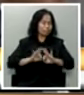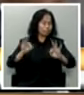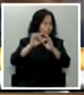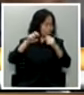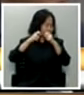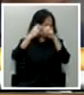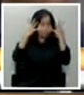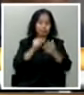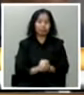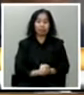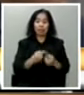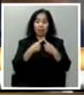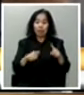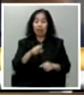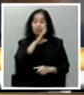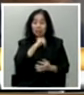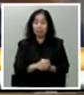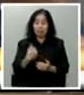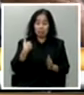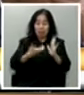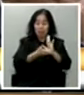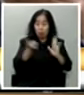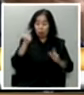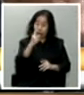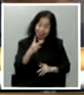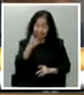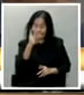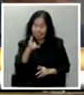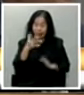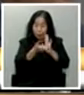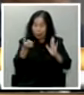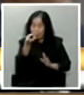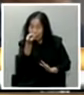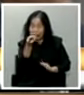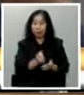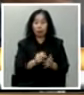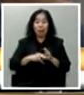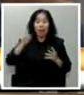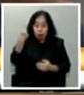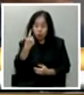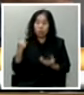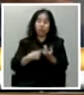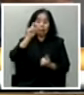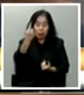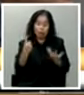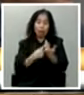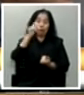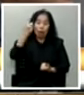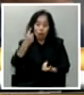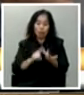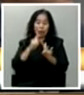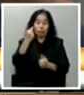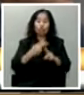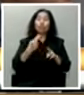ามได้แต่ถ้าเราจะใช้เสียง1 2 3เสียงเนี่ย10เสียงที่ห่างกันนับคะแนนทุกครั้งมีการขาน